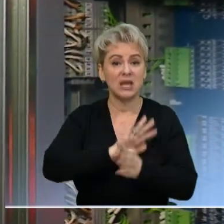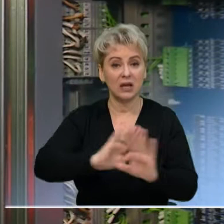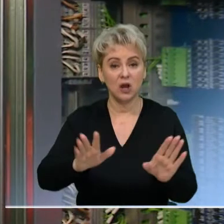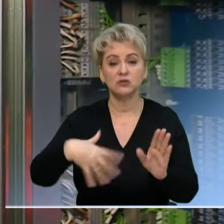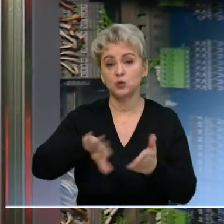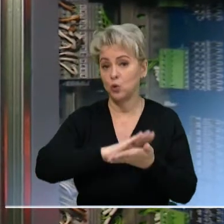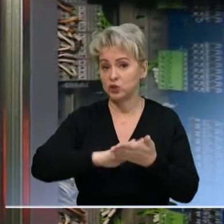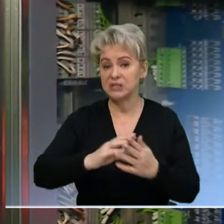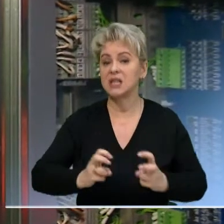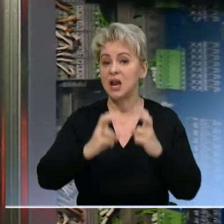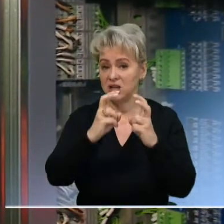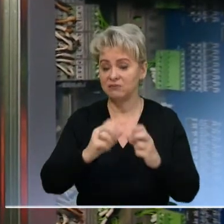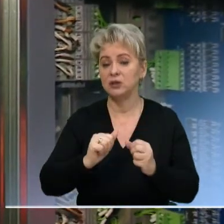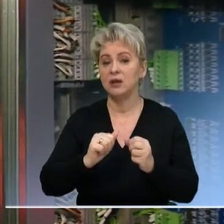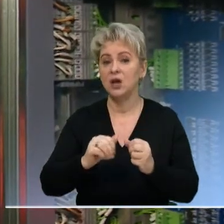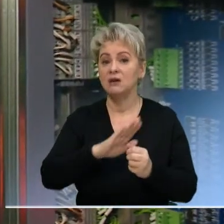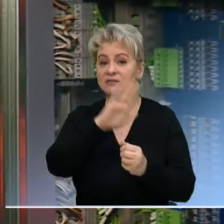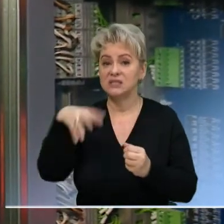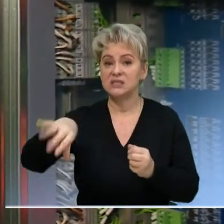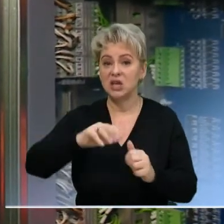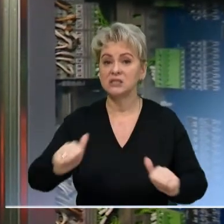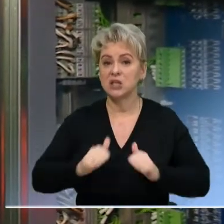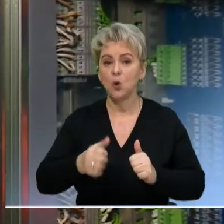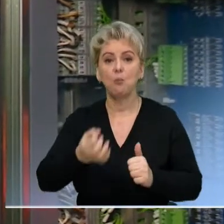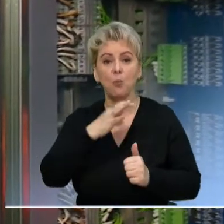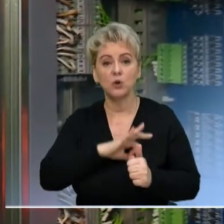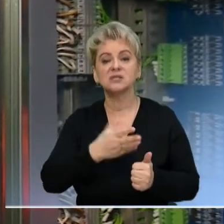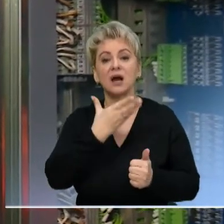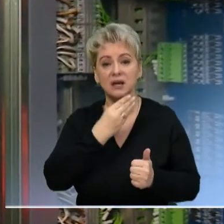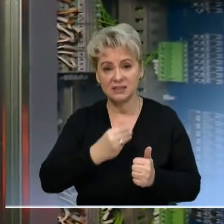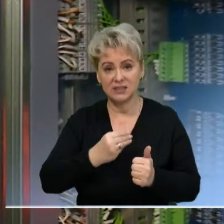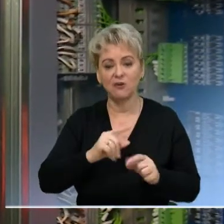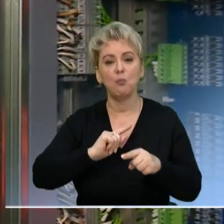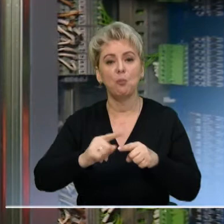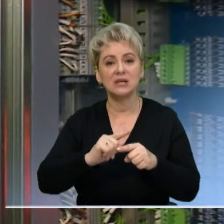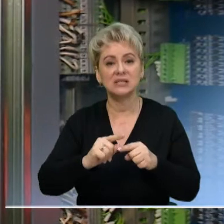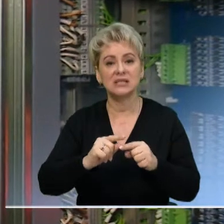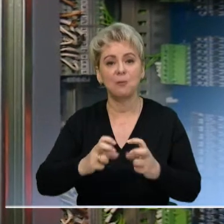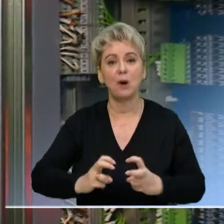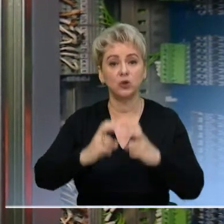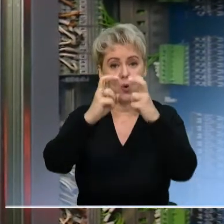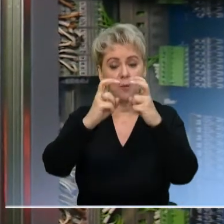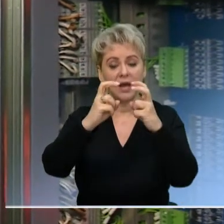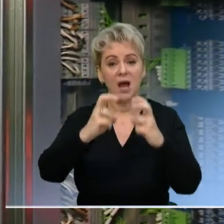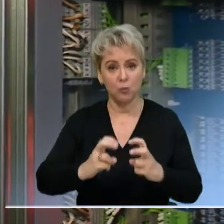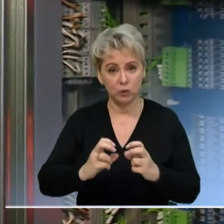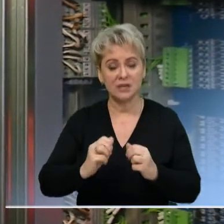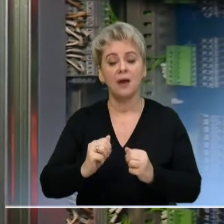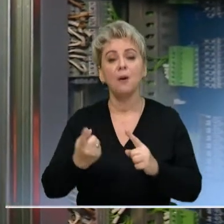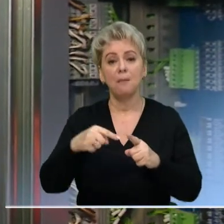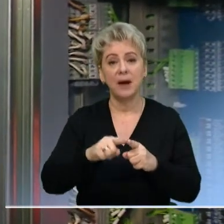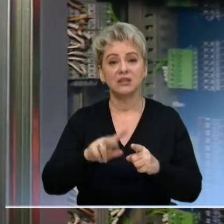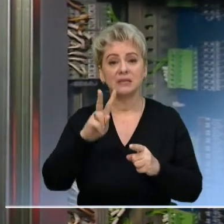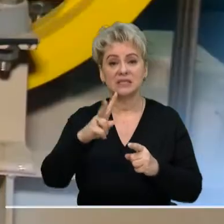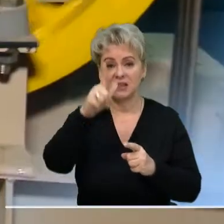резнить лифты. Все стараются пользоваться красивым и достаточно быстрым средством подъема. Потому что